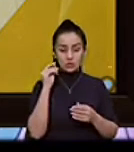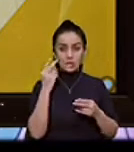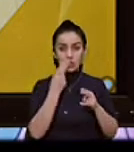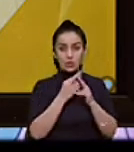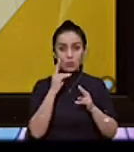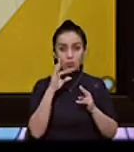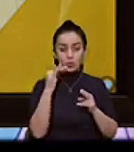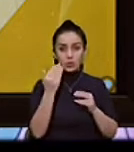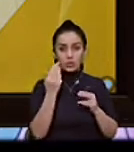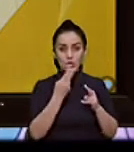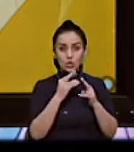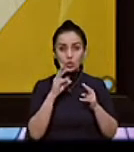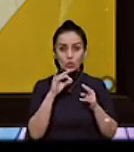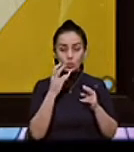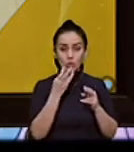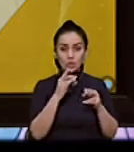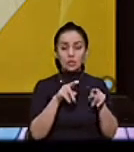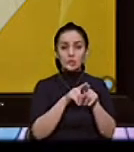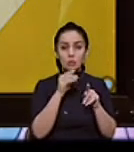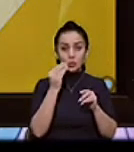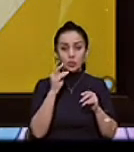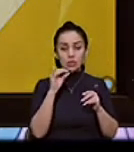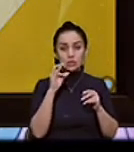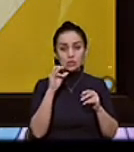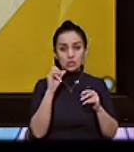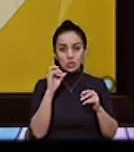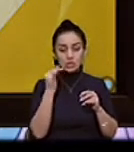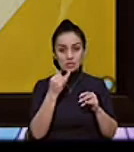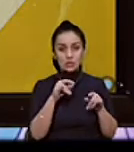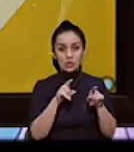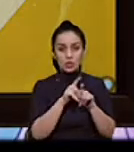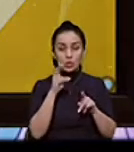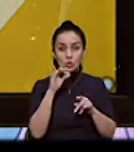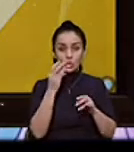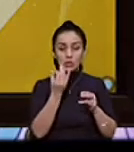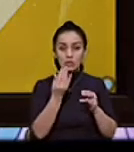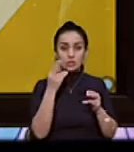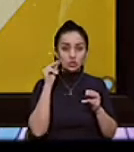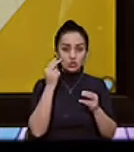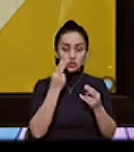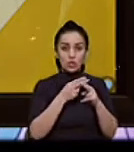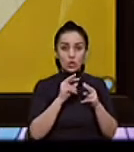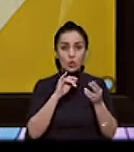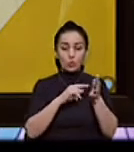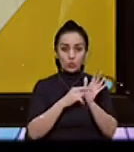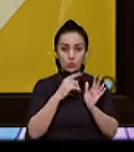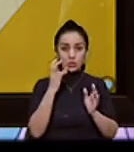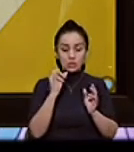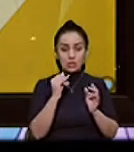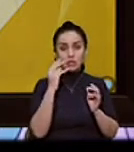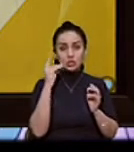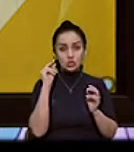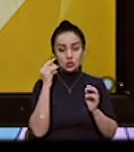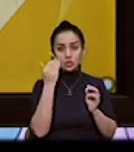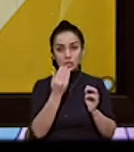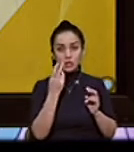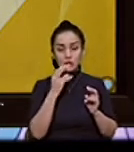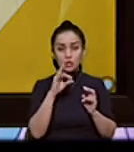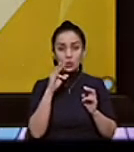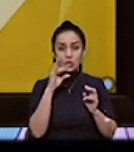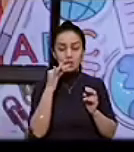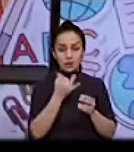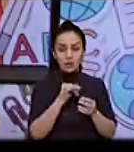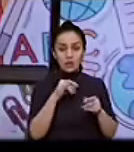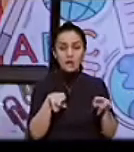число по его доле или по его части, нам нужно долю этого числа умножить на число